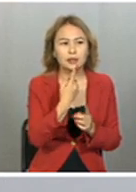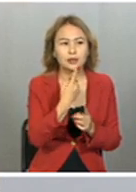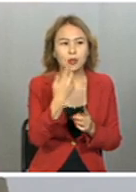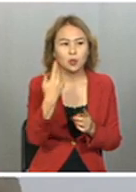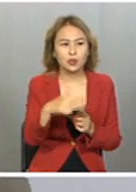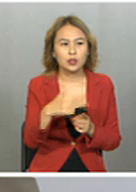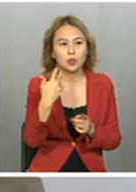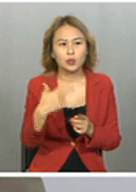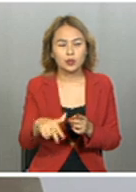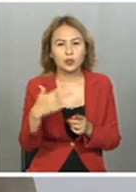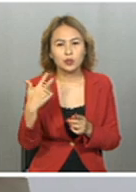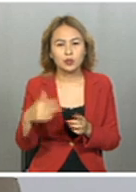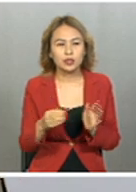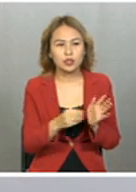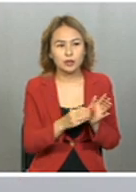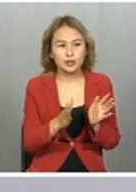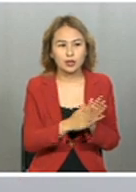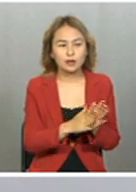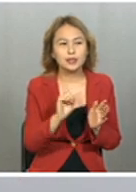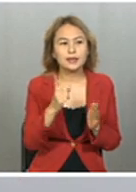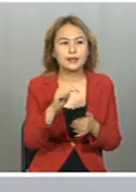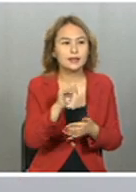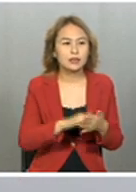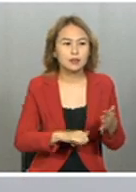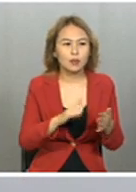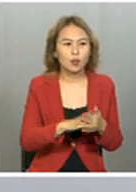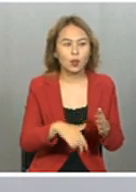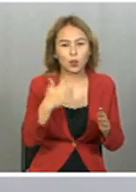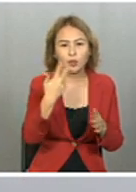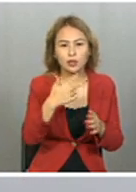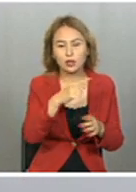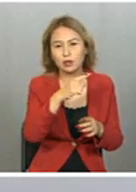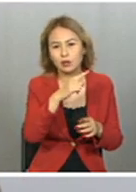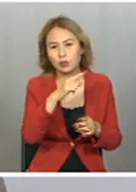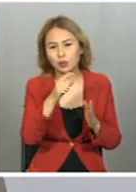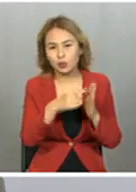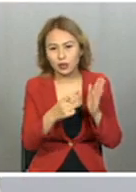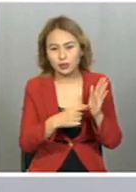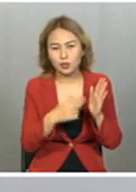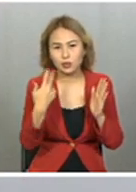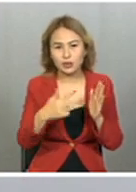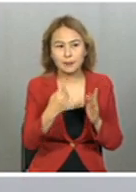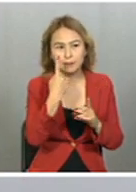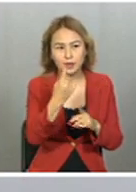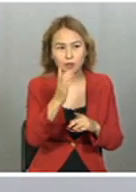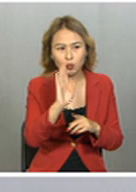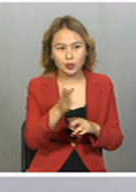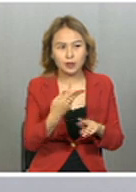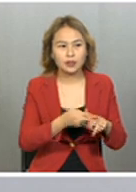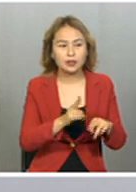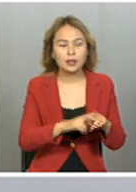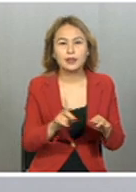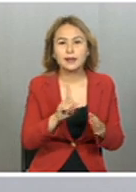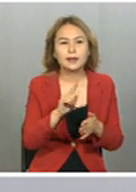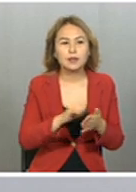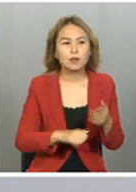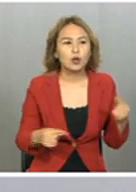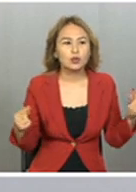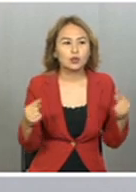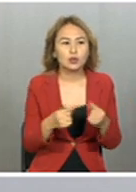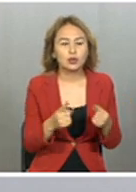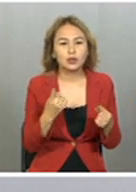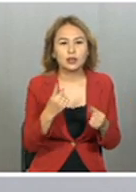30 деп жазып аламын. Неге? Себебі 30-ды 30-ға бөлсем 1 шығады. Бірақ неге мен нақты 30-дан 30 деп